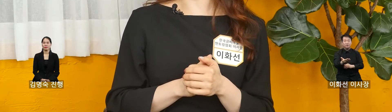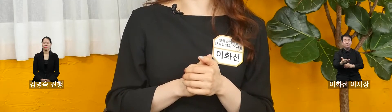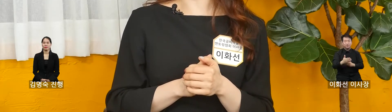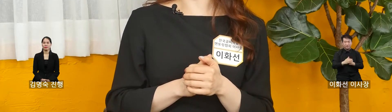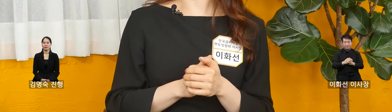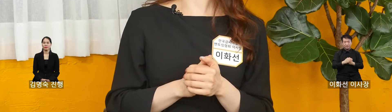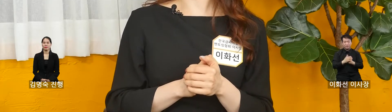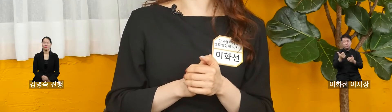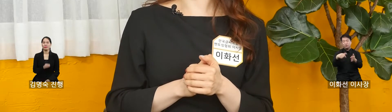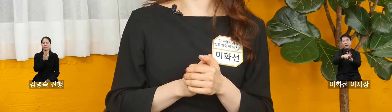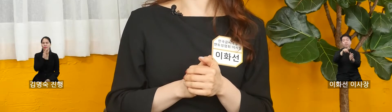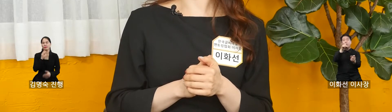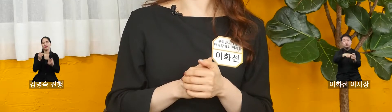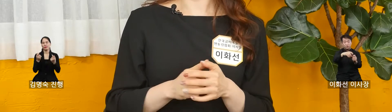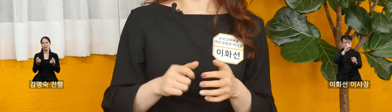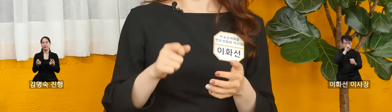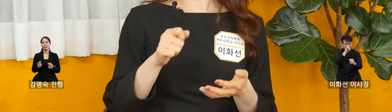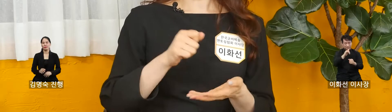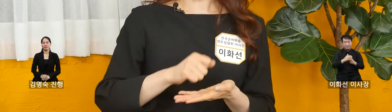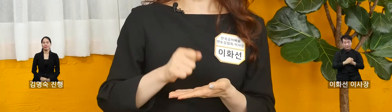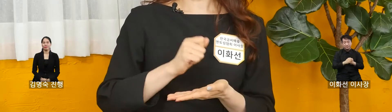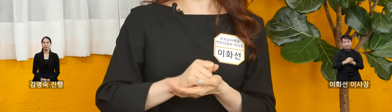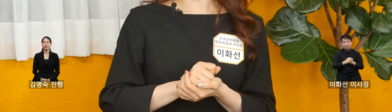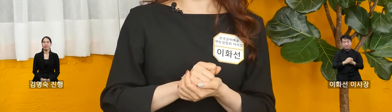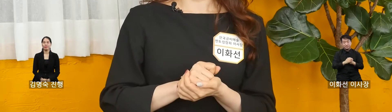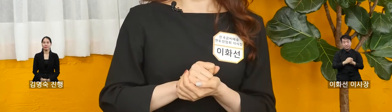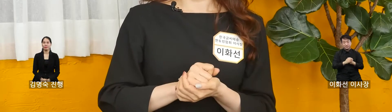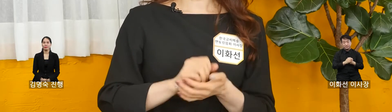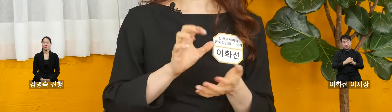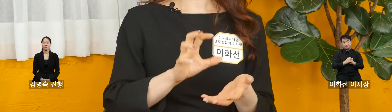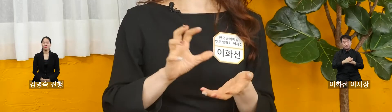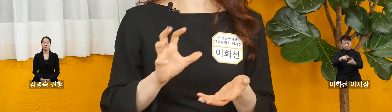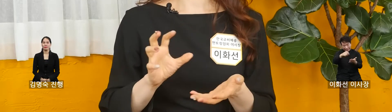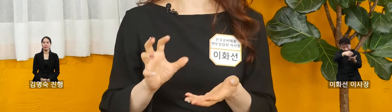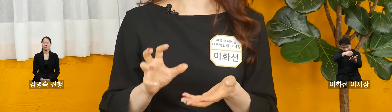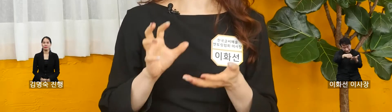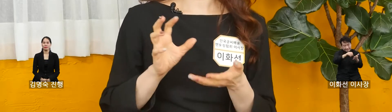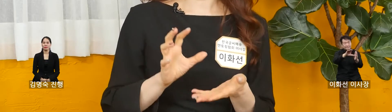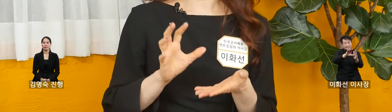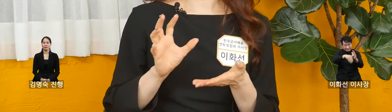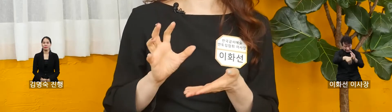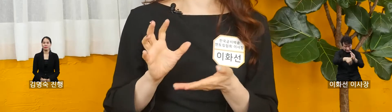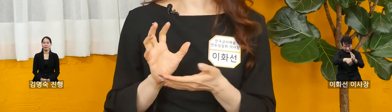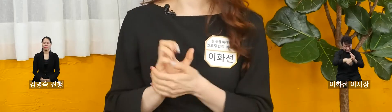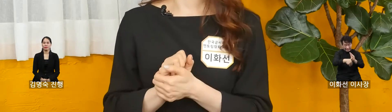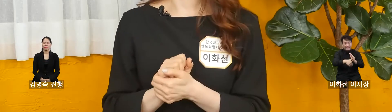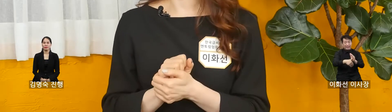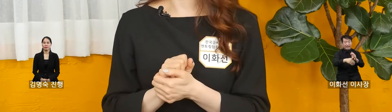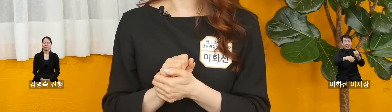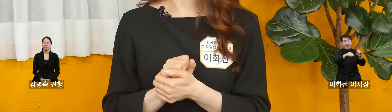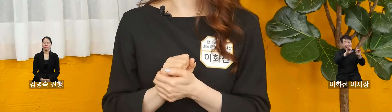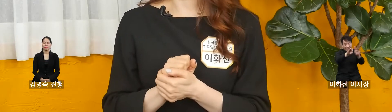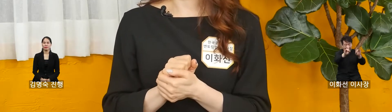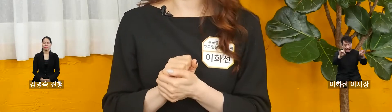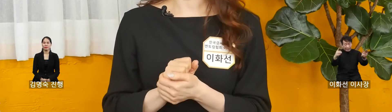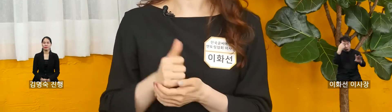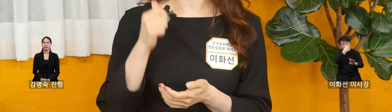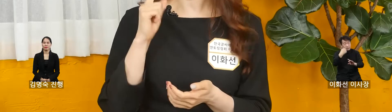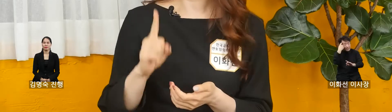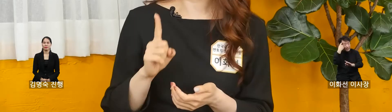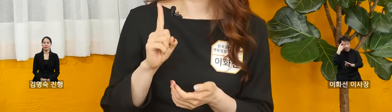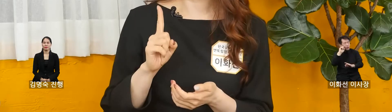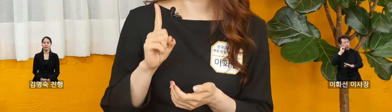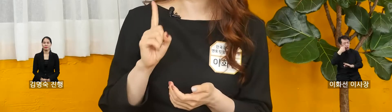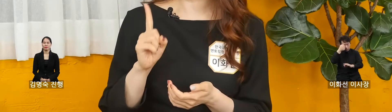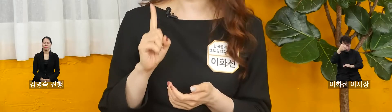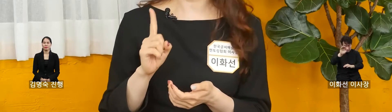있었습니다. 그래서 그걸 했죠. 쓸 때는 한 사람 한 사람의 얼굴이나 이런 걸 생각할 수는 사실 없었지만 단